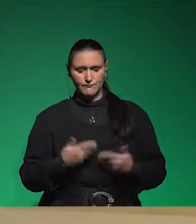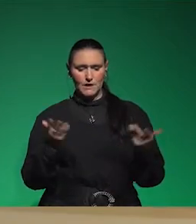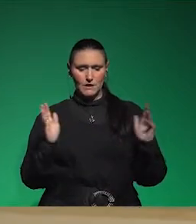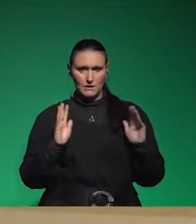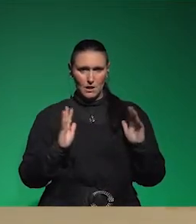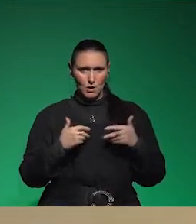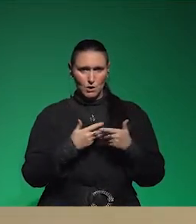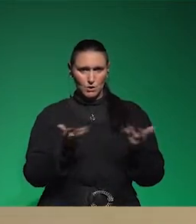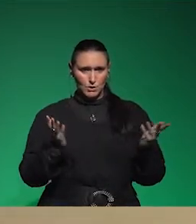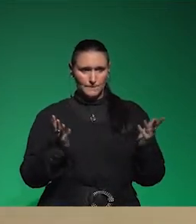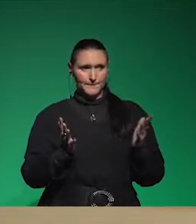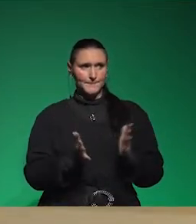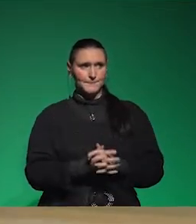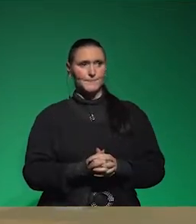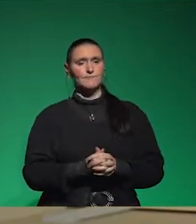allerseits.